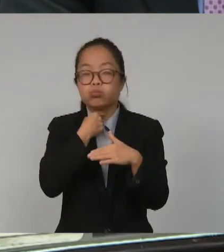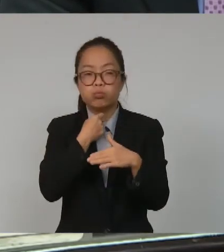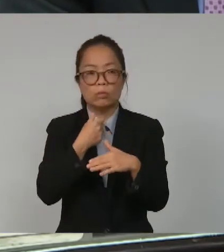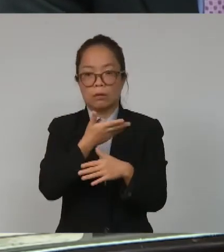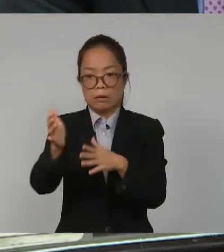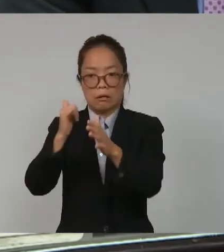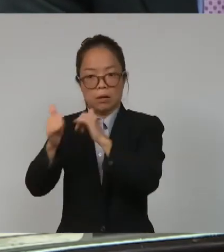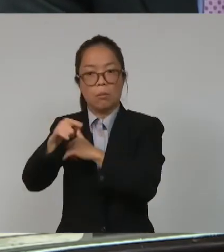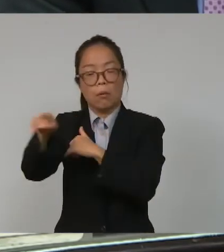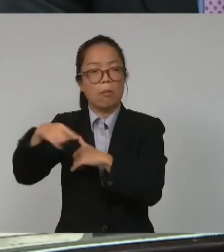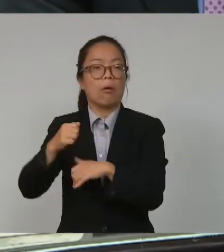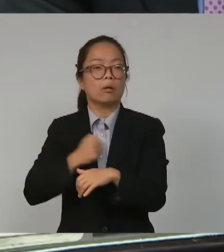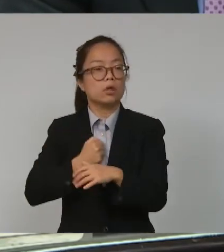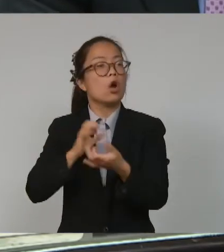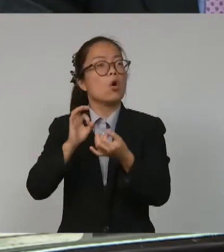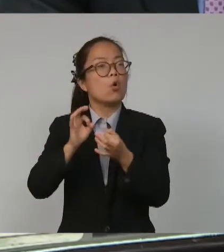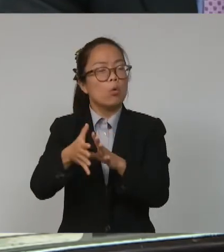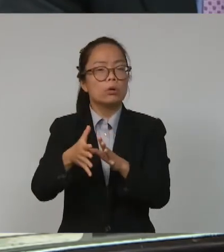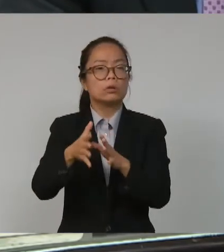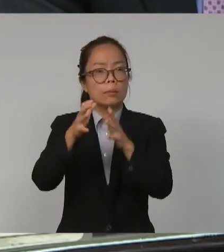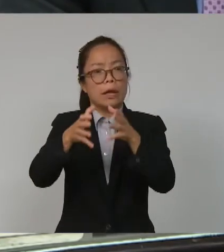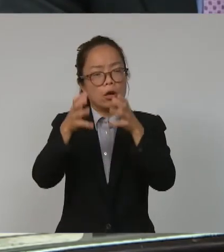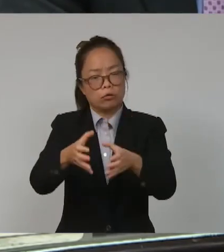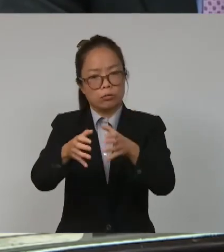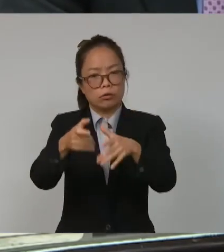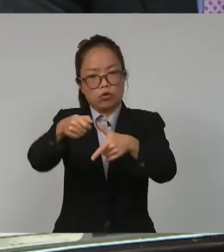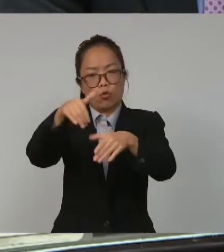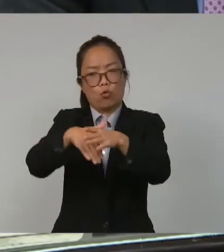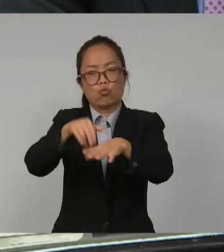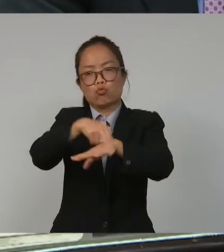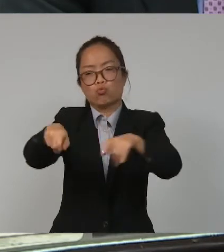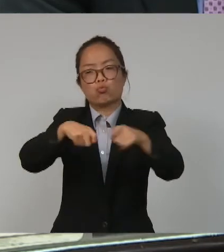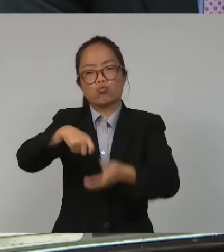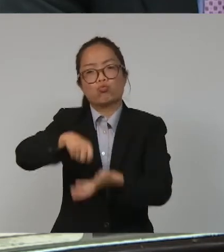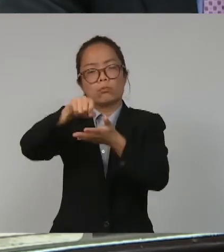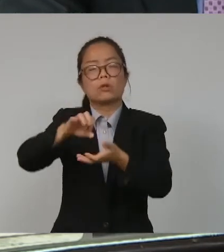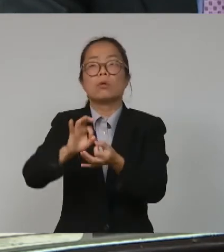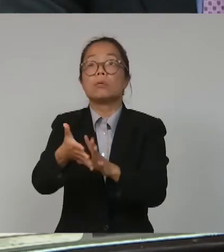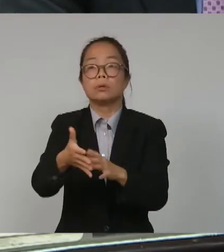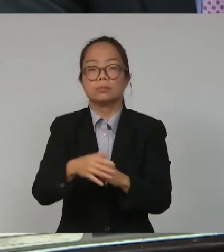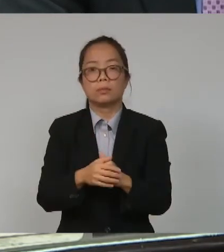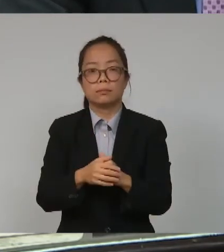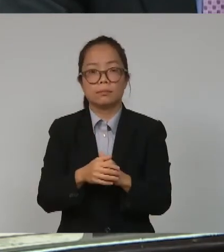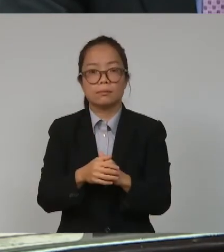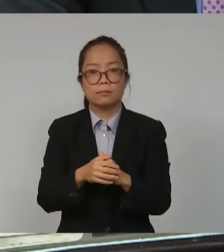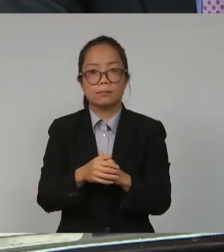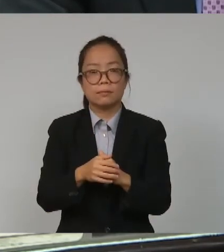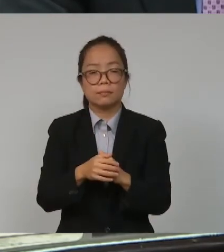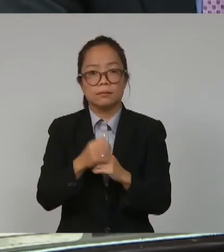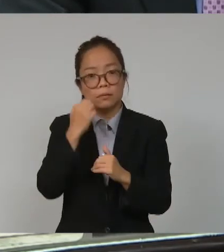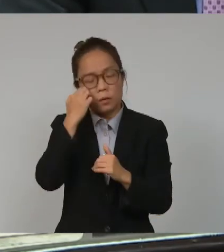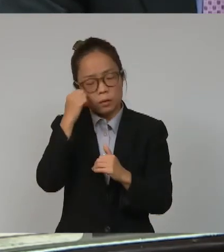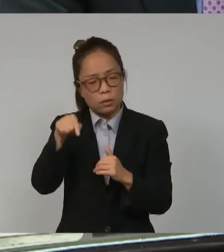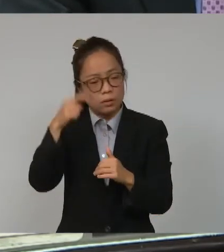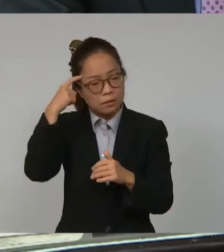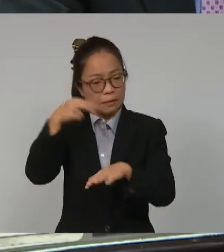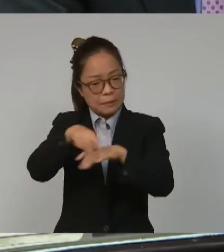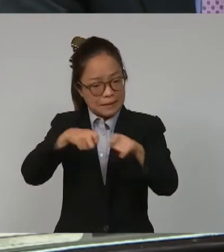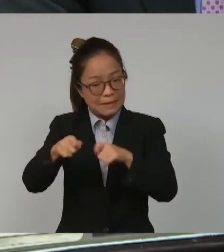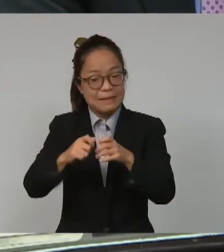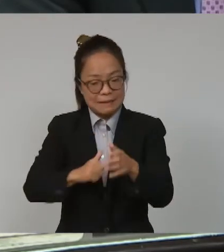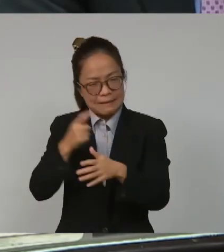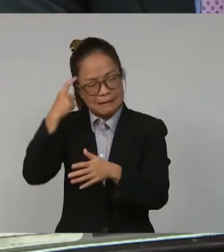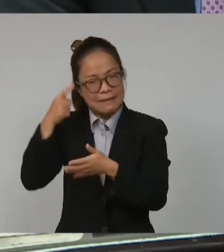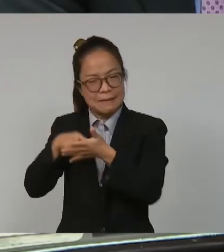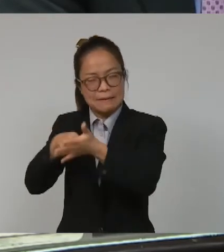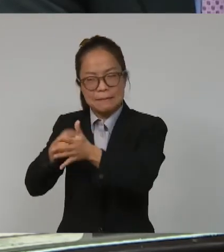道说啊，为什么我要成立这个公投案？为什么我要提这个案？啊，那这个案需要征